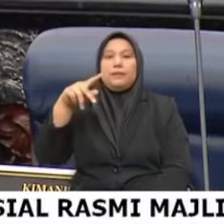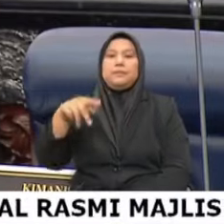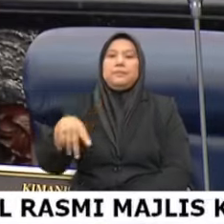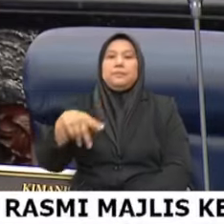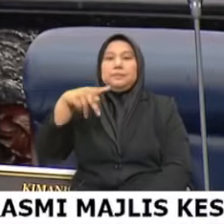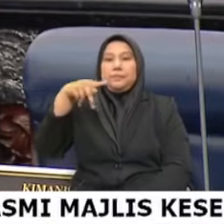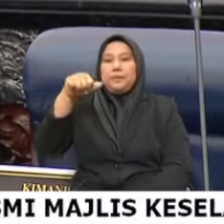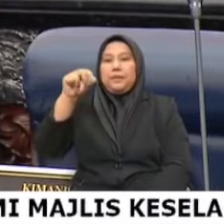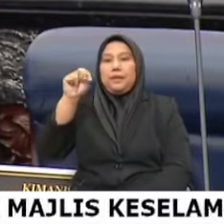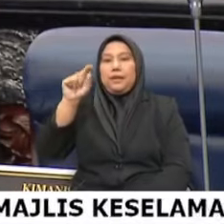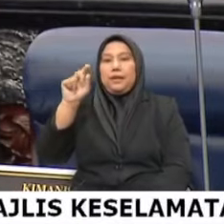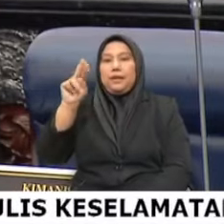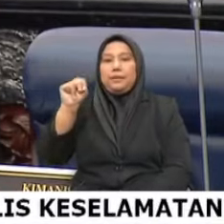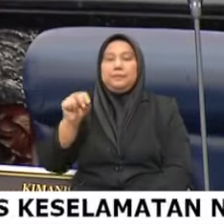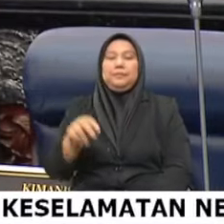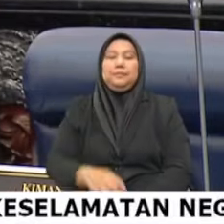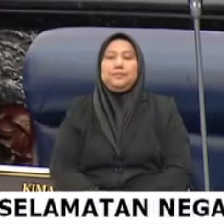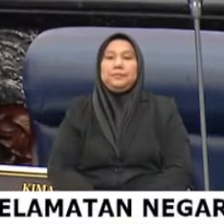tak mau bersajak.